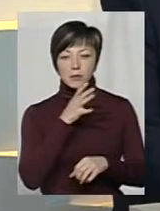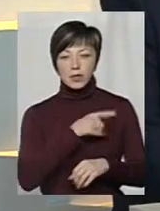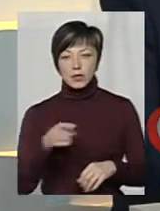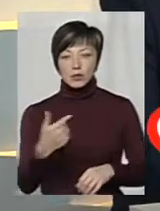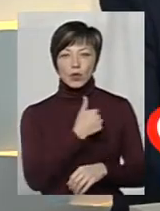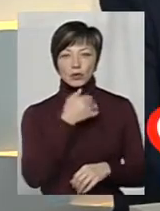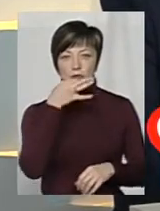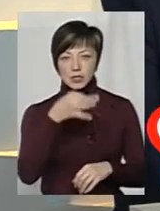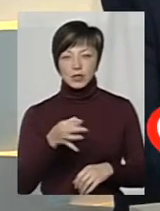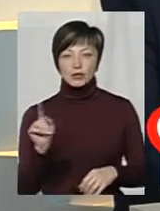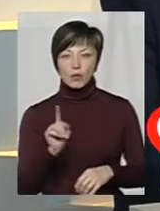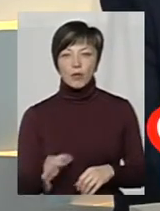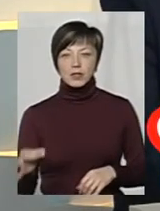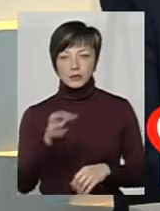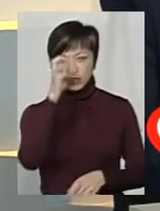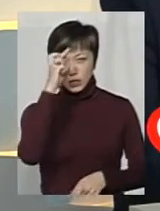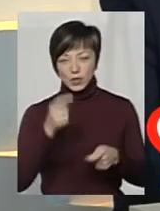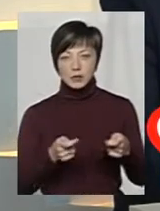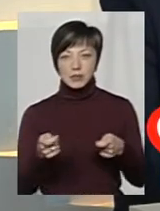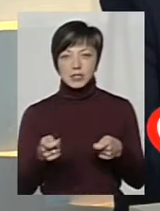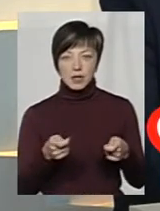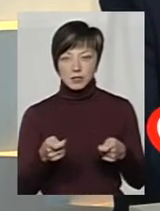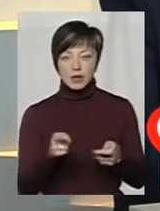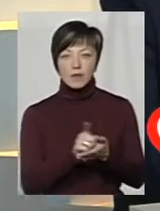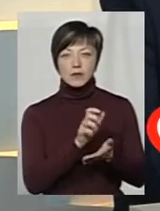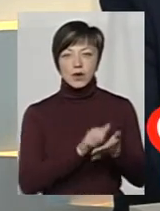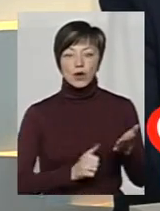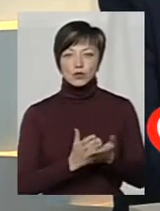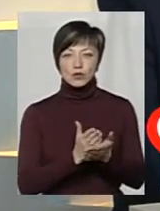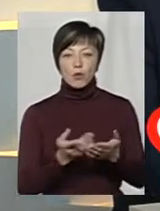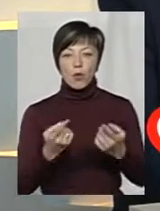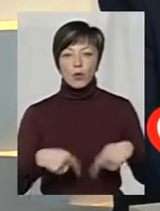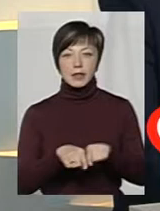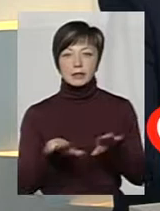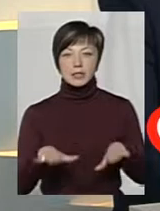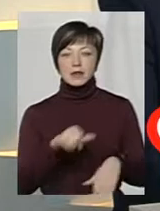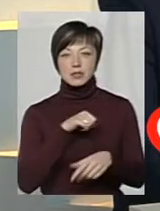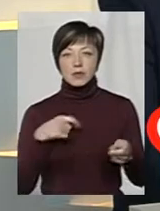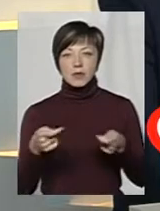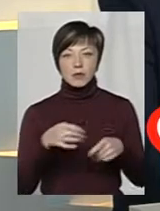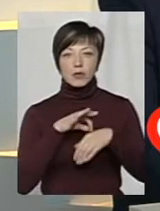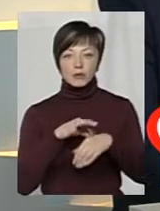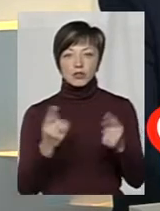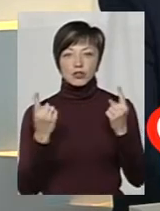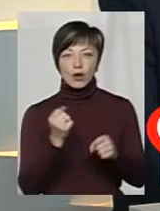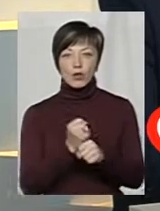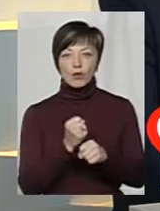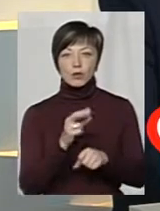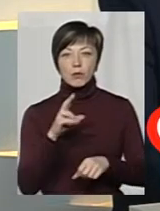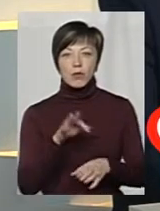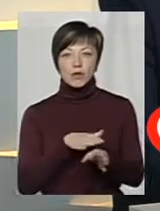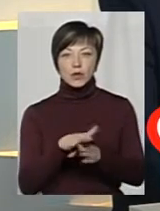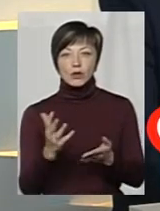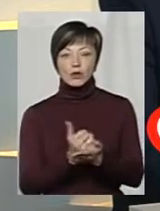Хочу сказати, що обласною державною адміністрацією, фіскальною службою, органами місцевого самоврядування проведена значна робота щодо